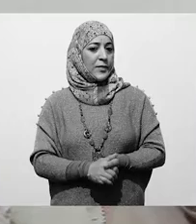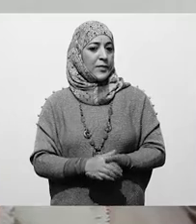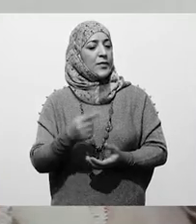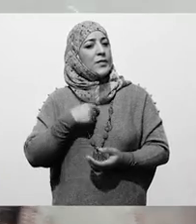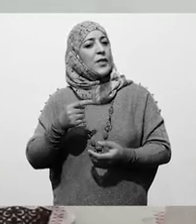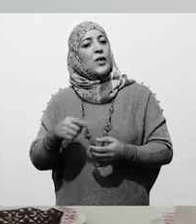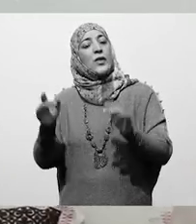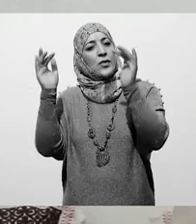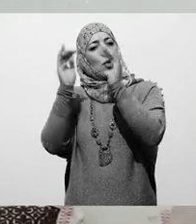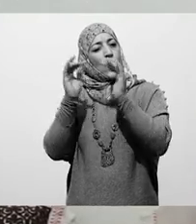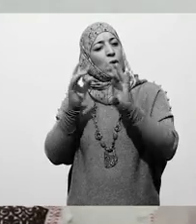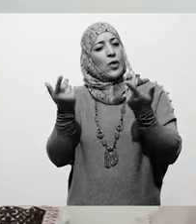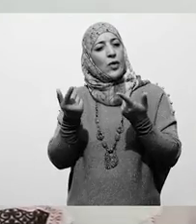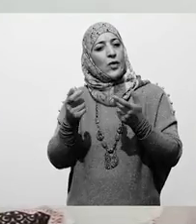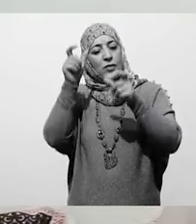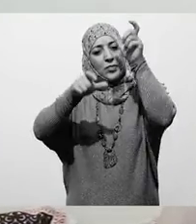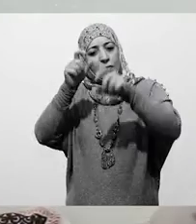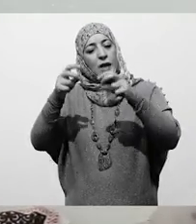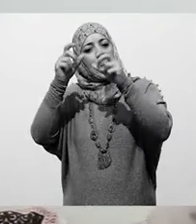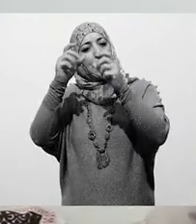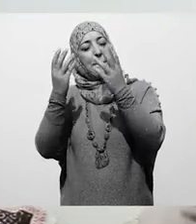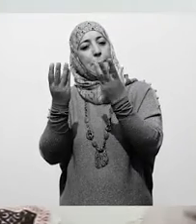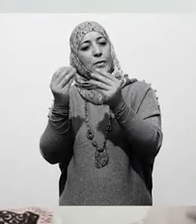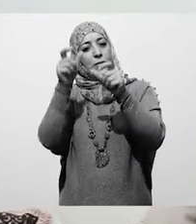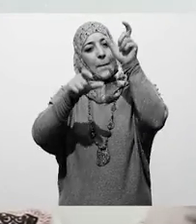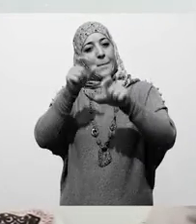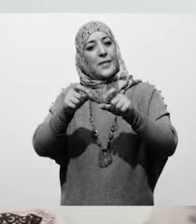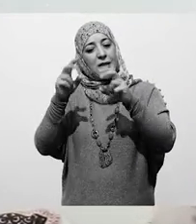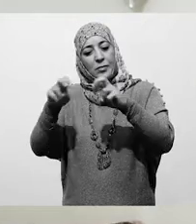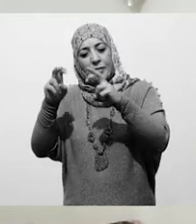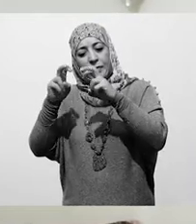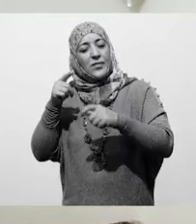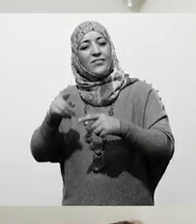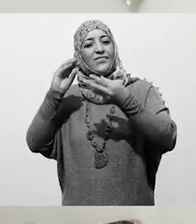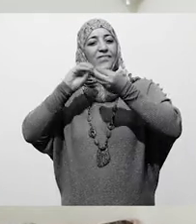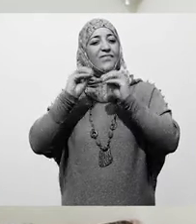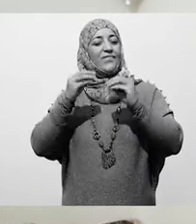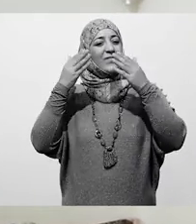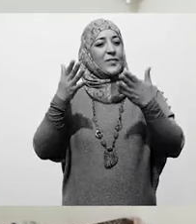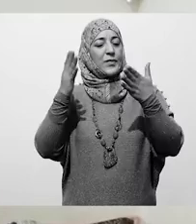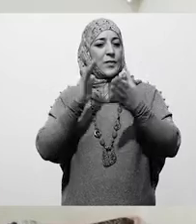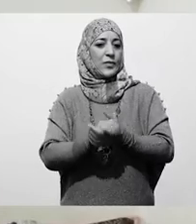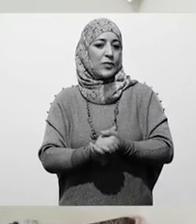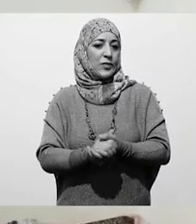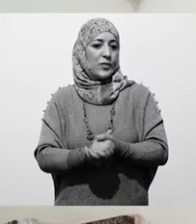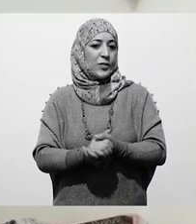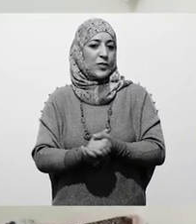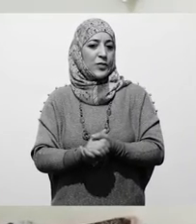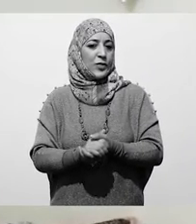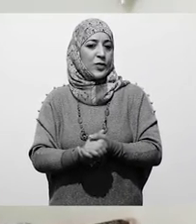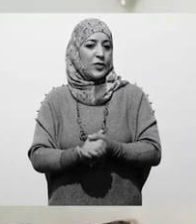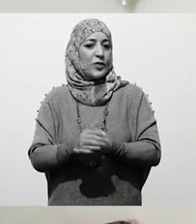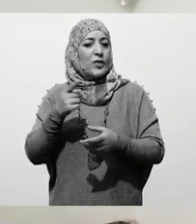En entendant l'enquête et en rencontrant des interviewés, c'était vraiment la catastrophe, c'était